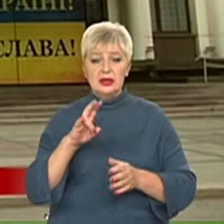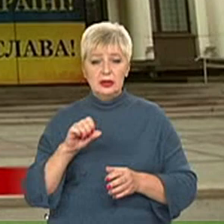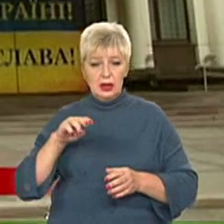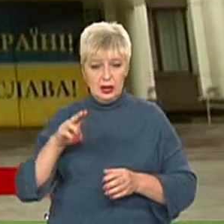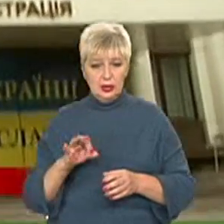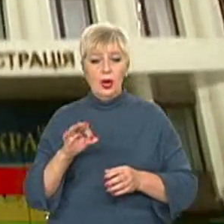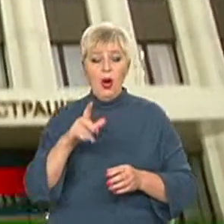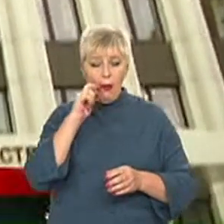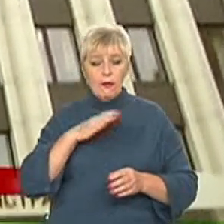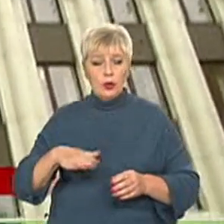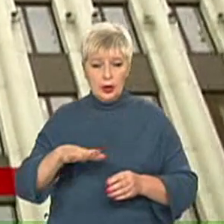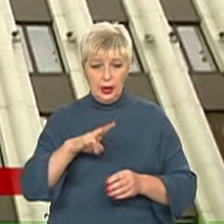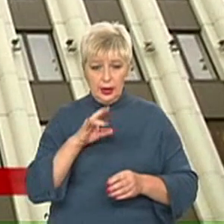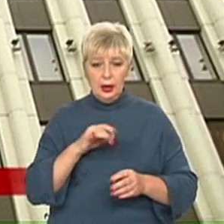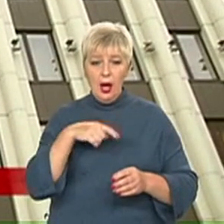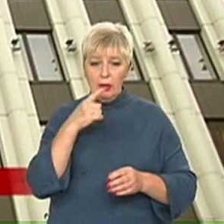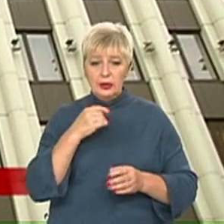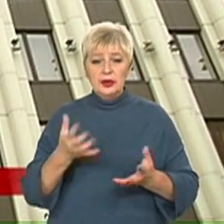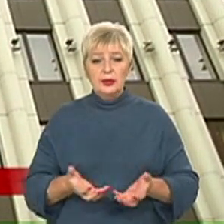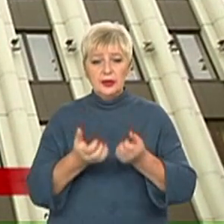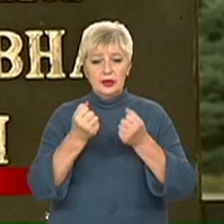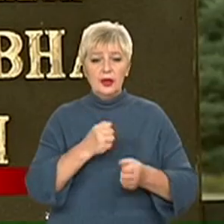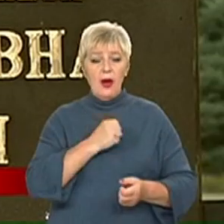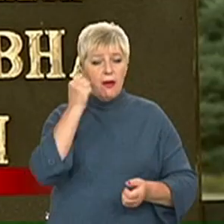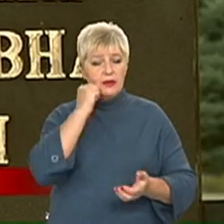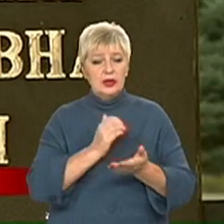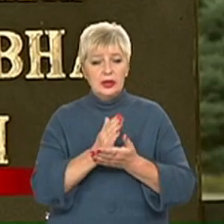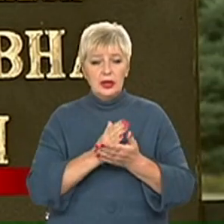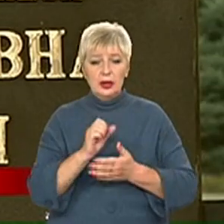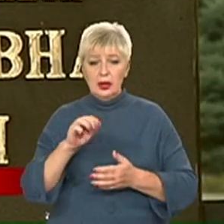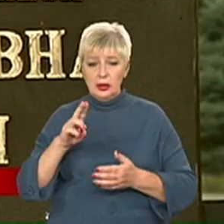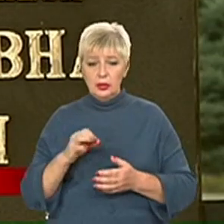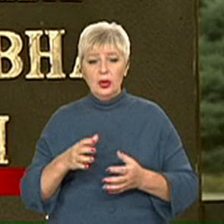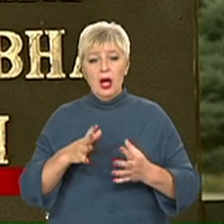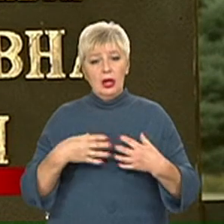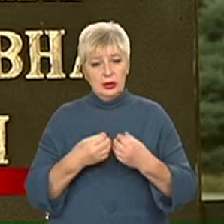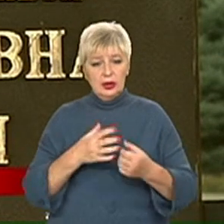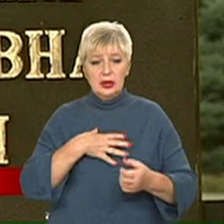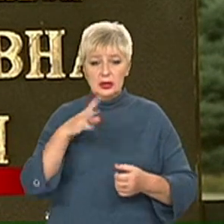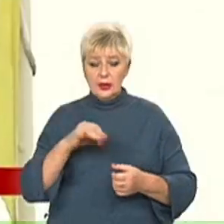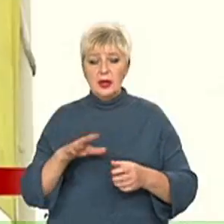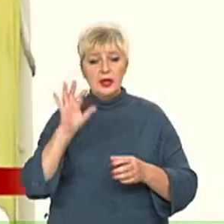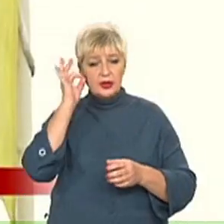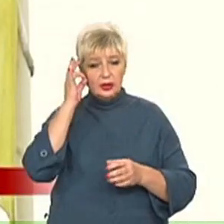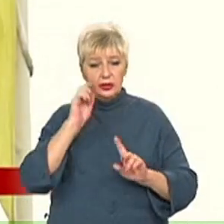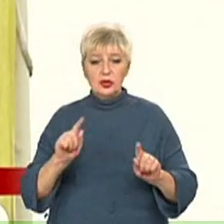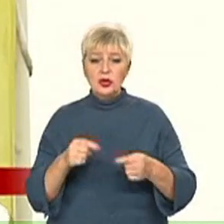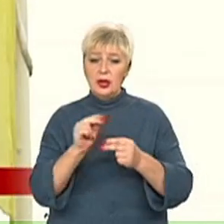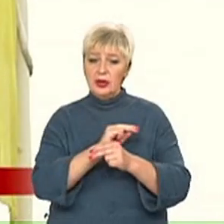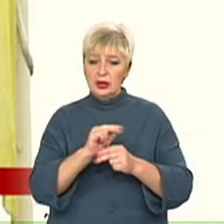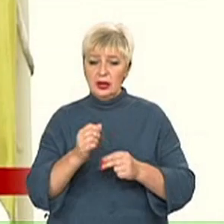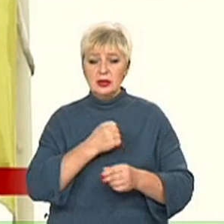в Україні. Говорили про підтримку ветеранів АТО, родин загиблих, а ще психологічну реабілітацію